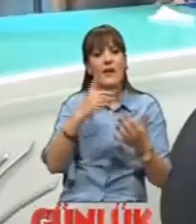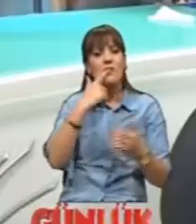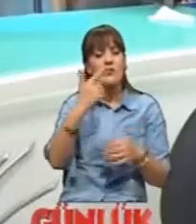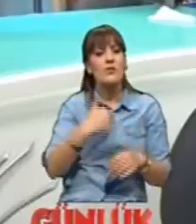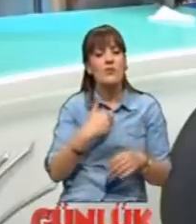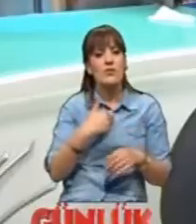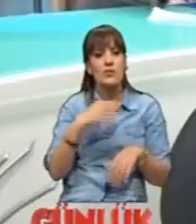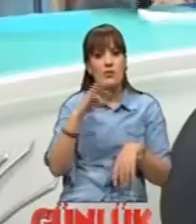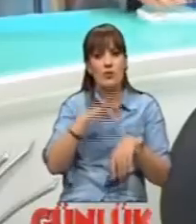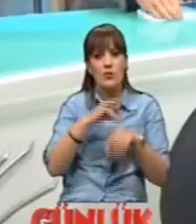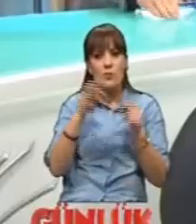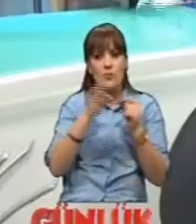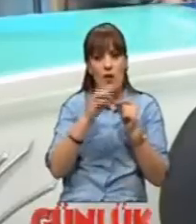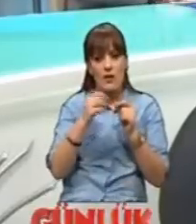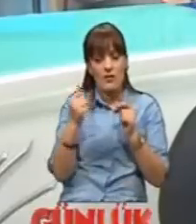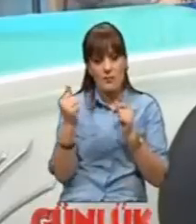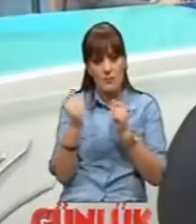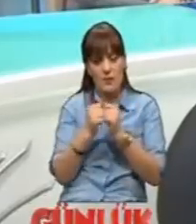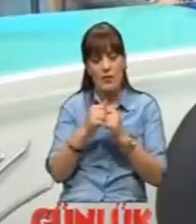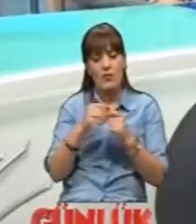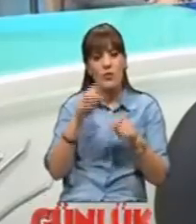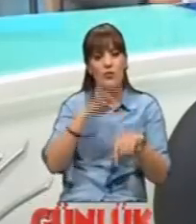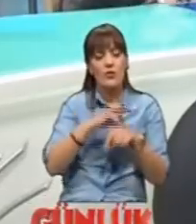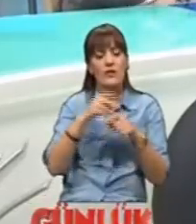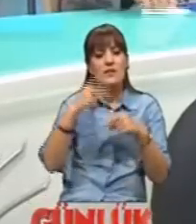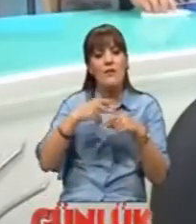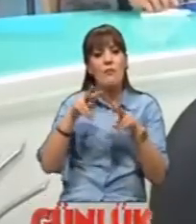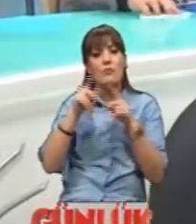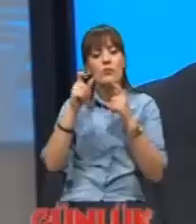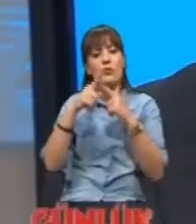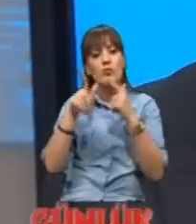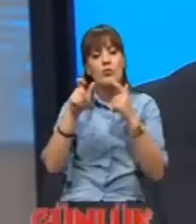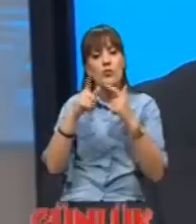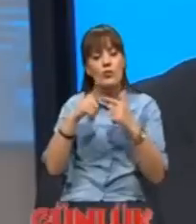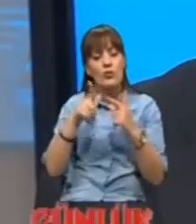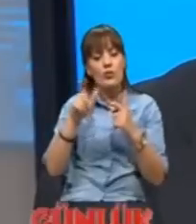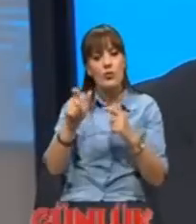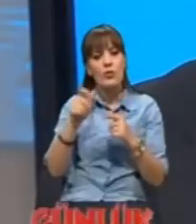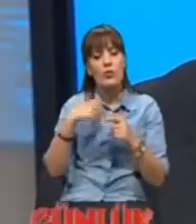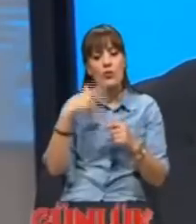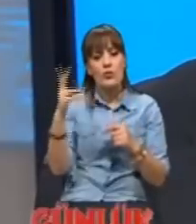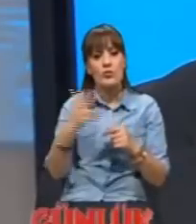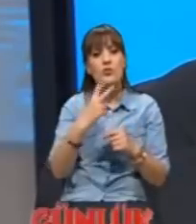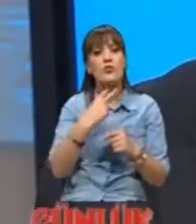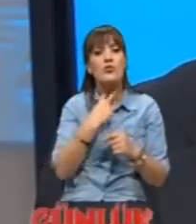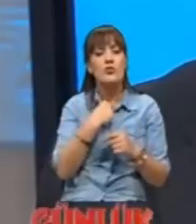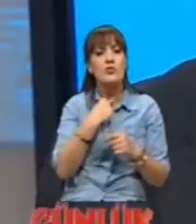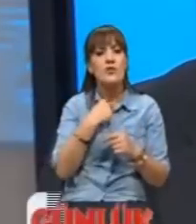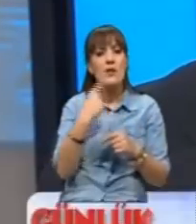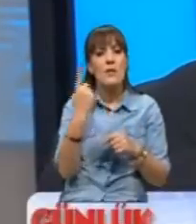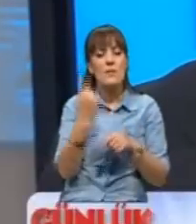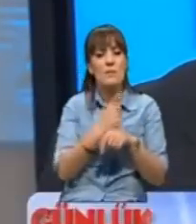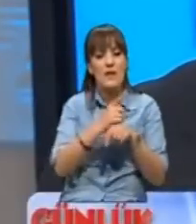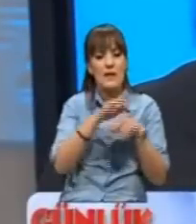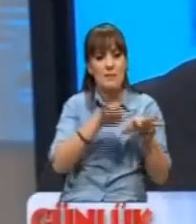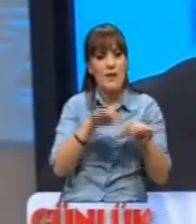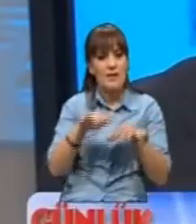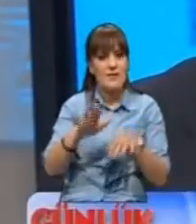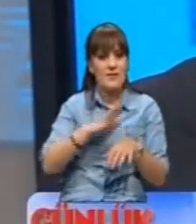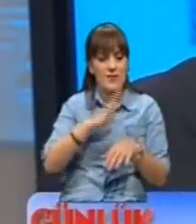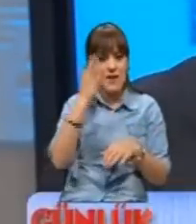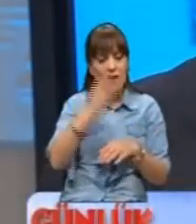söyleyeceksiniz? Doktor Bülent Bey'le beraber, Doktor Zafer Mutlu, üçümüz bir de Rusya'dan ithal bir piyanistimiz